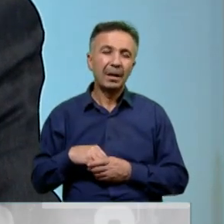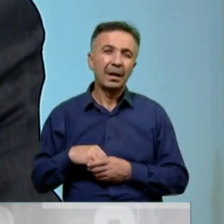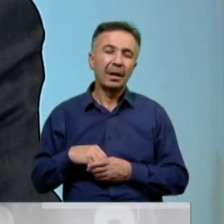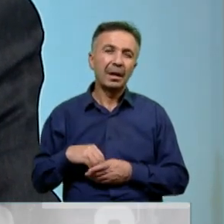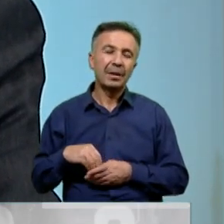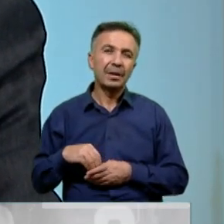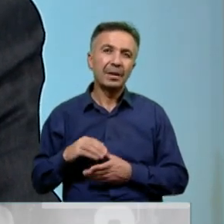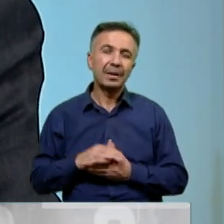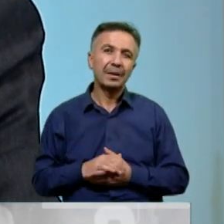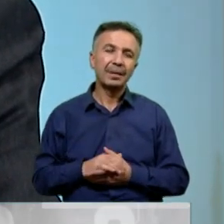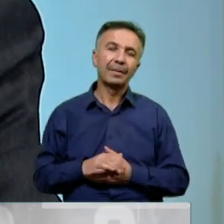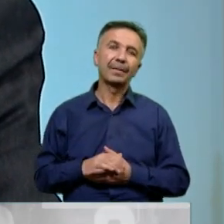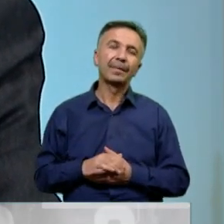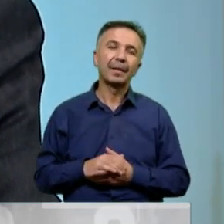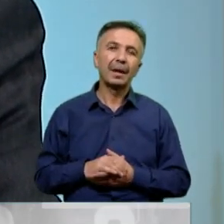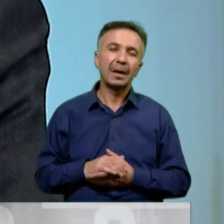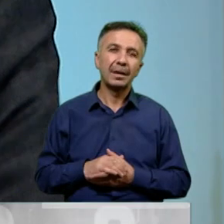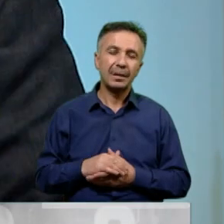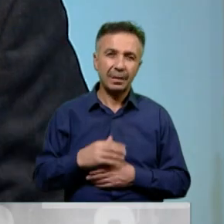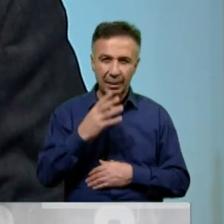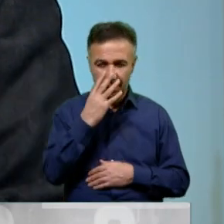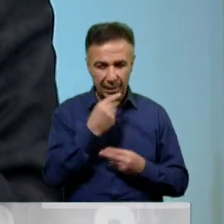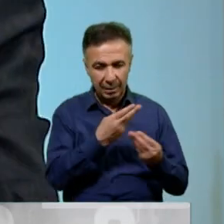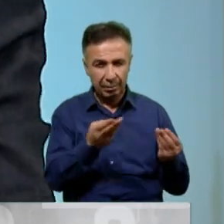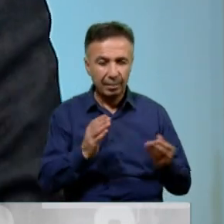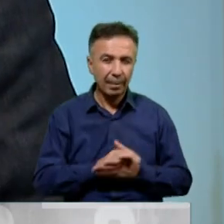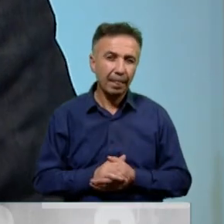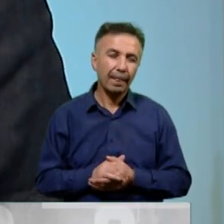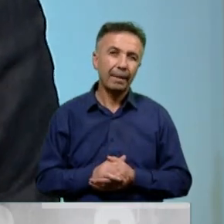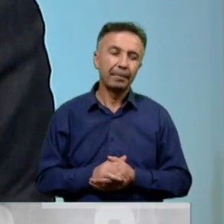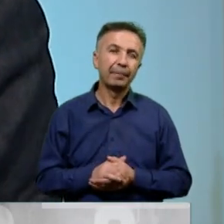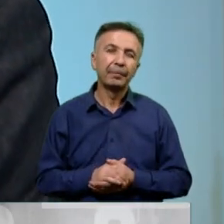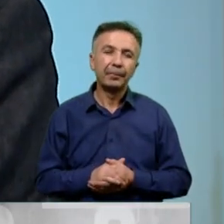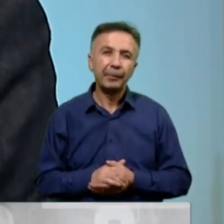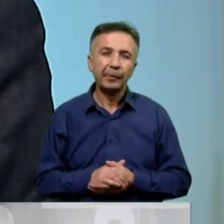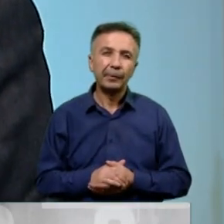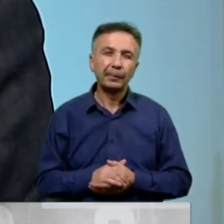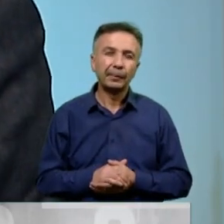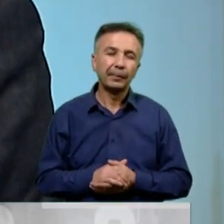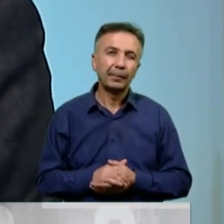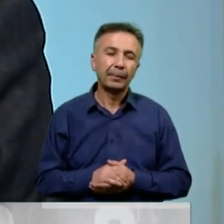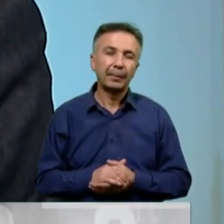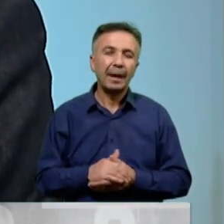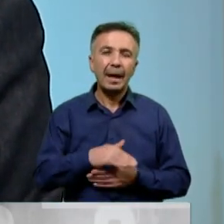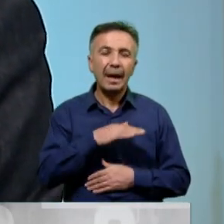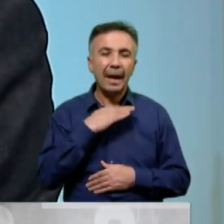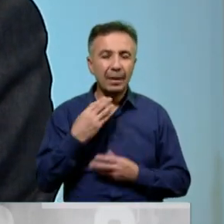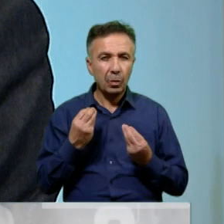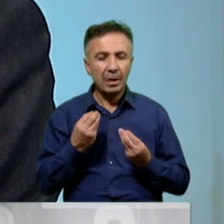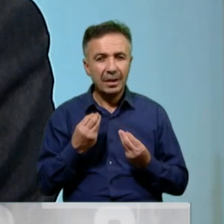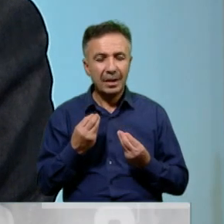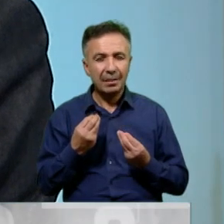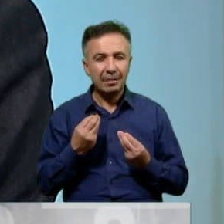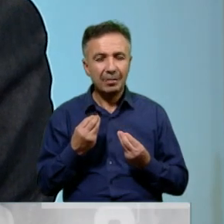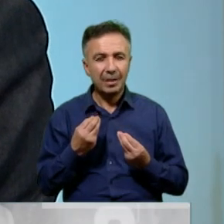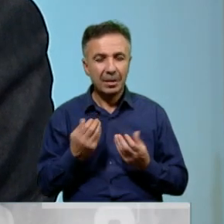söyleniyor. Nedir hocam sızgıt? Sızgıt yani tenekeye ne yapıyorsunuz? Eti güzelce pişirdikten sonra